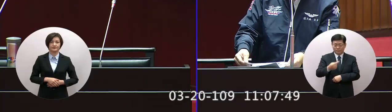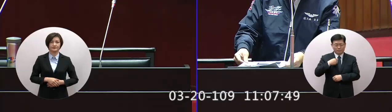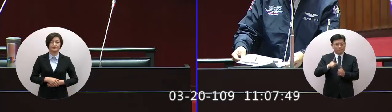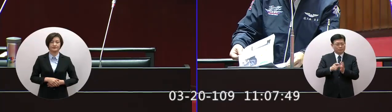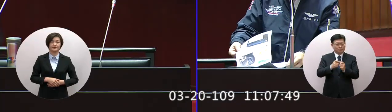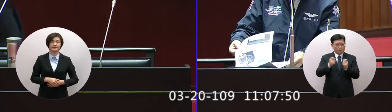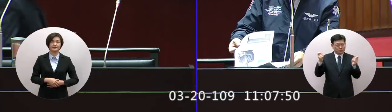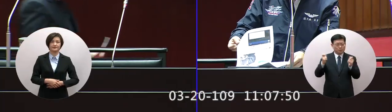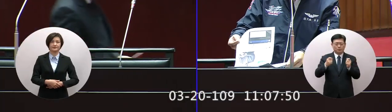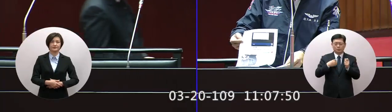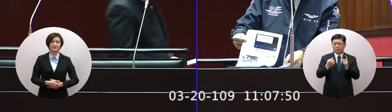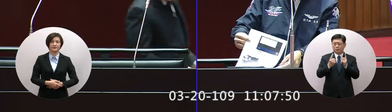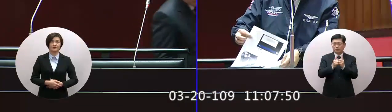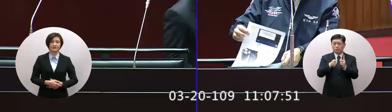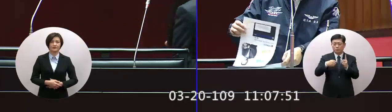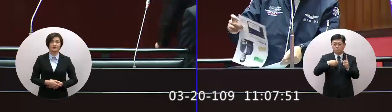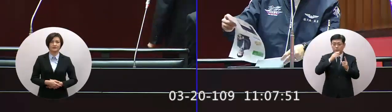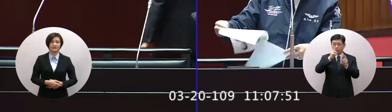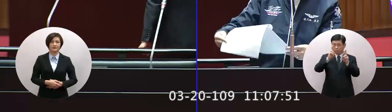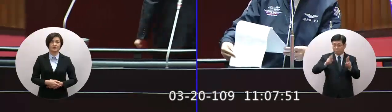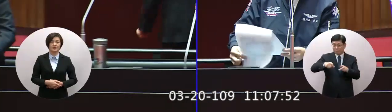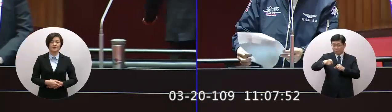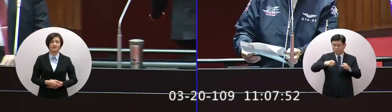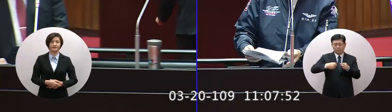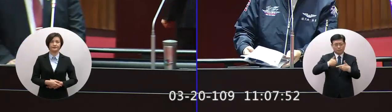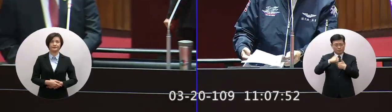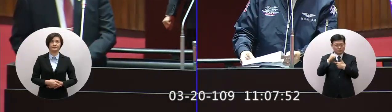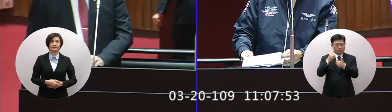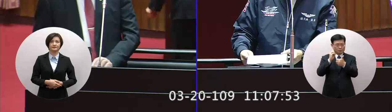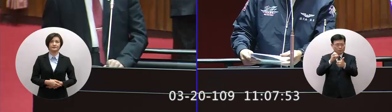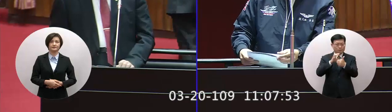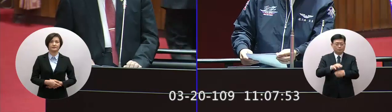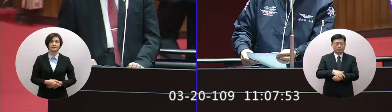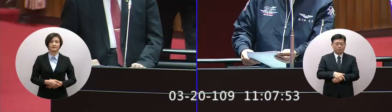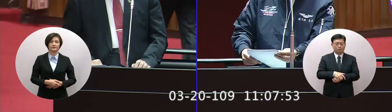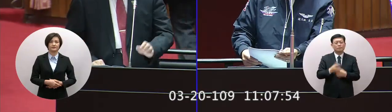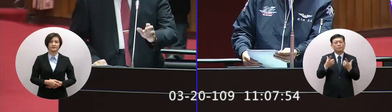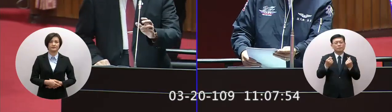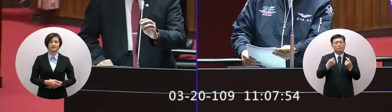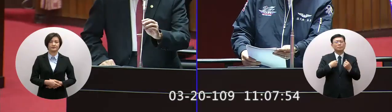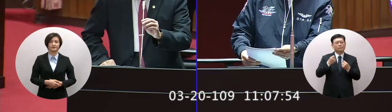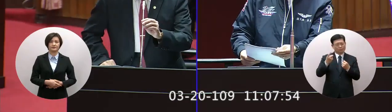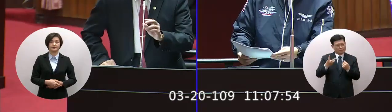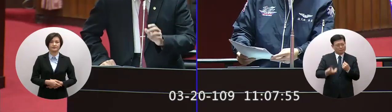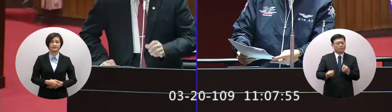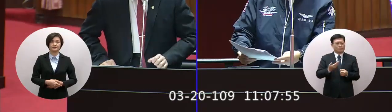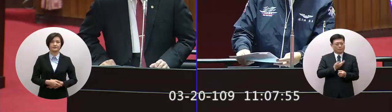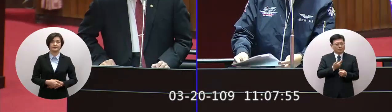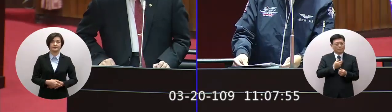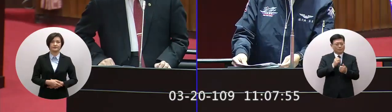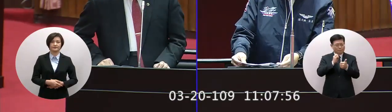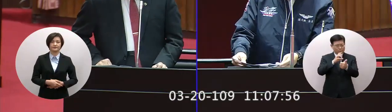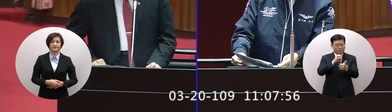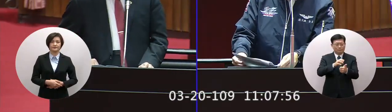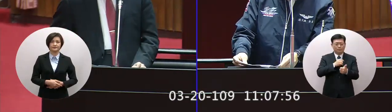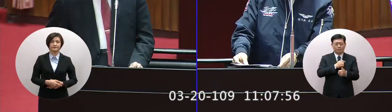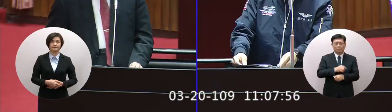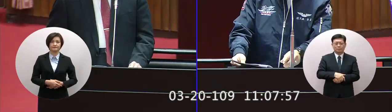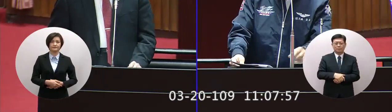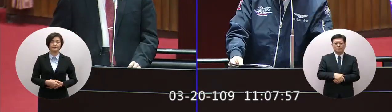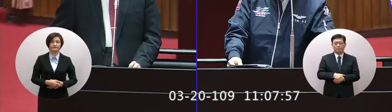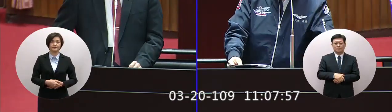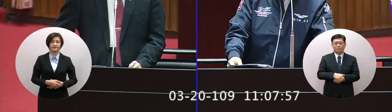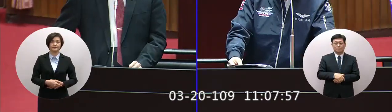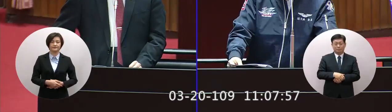长期的这个对于这个能源政策的建言，然后那我想还是这个不厌其烦的来去跟您提出建议。